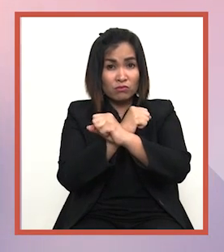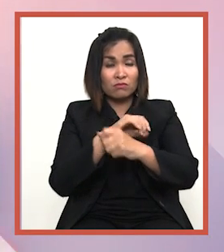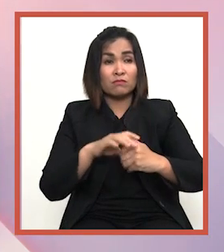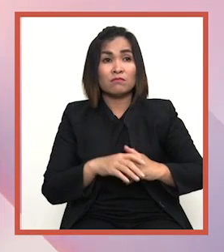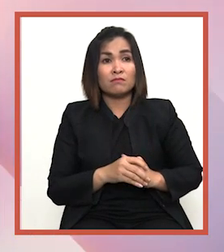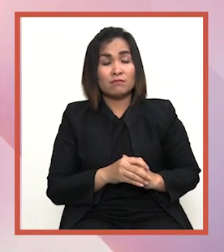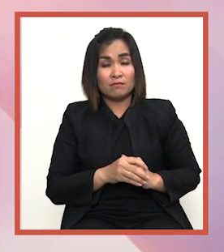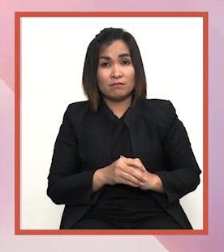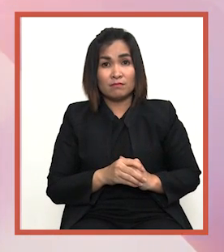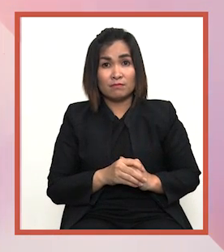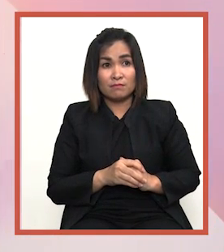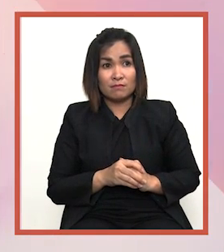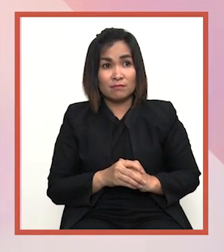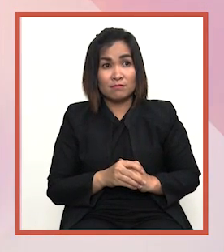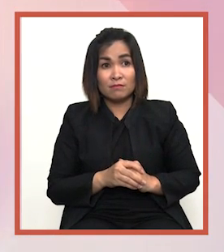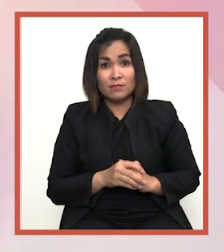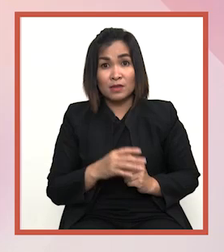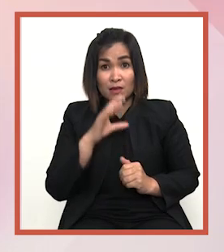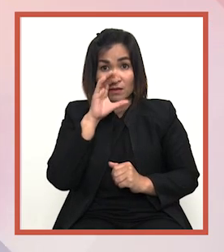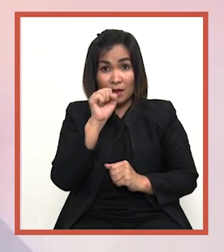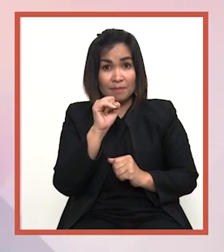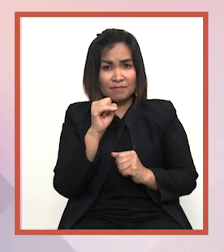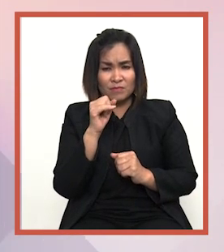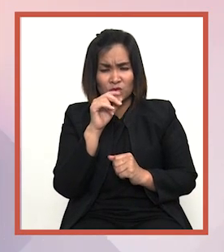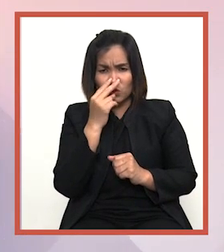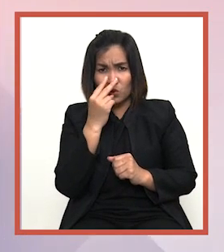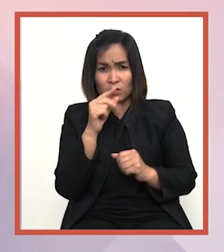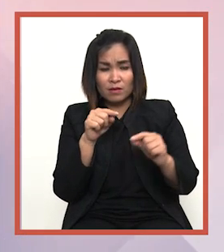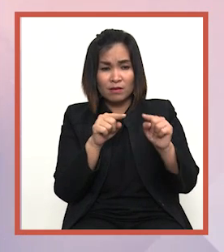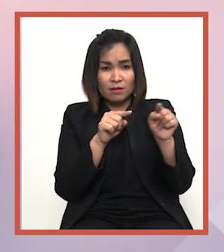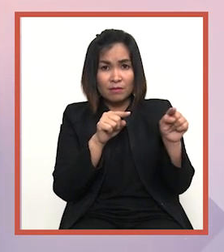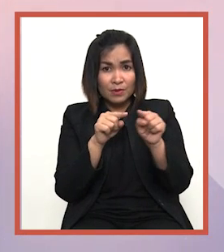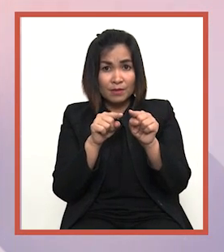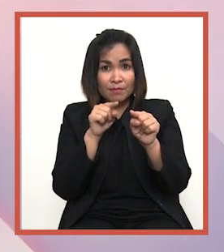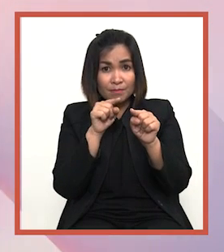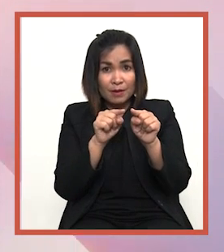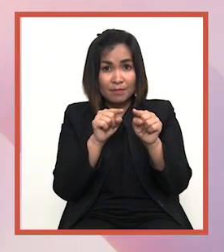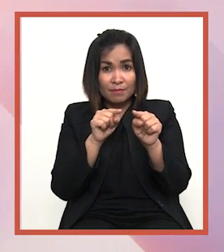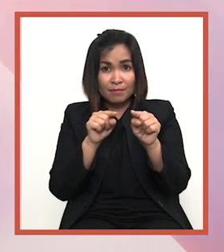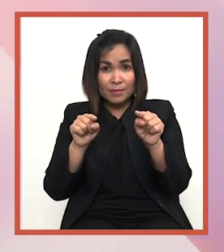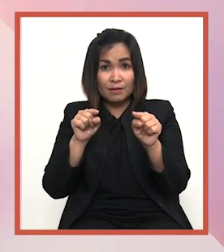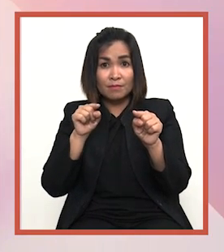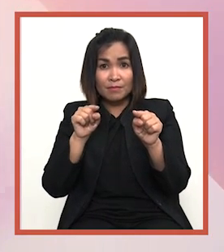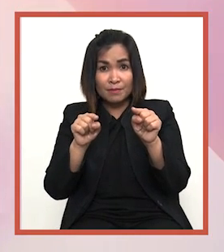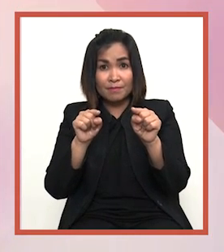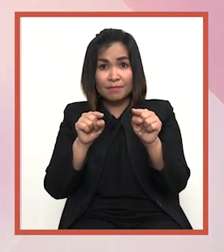สายป้องกันตัวนี้ครับนักเรียนลองสังเกตสายป้องกันครับมีสายป้องกันลักษณะเดียวก็คือแบบงานส